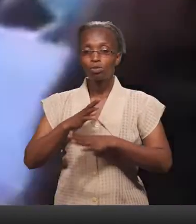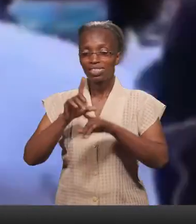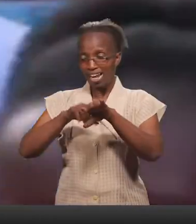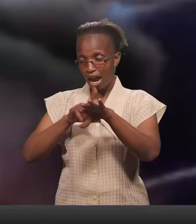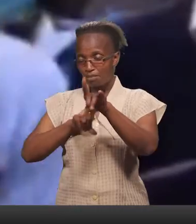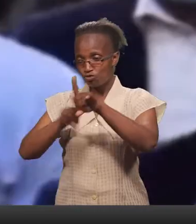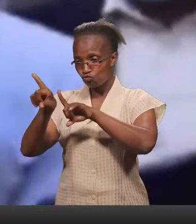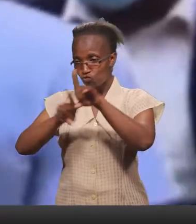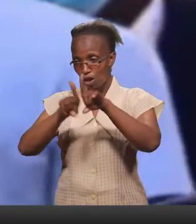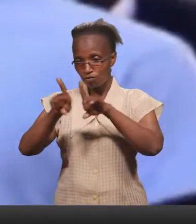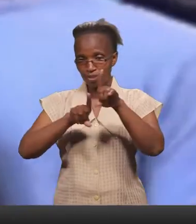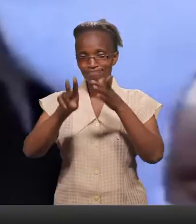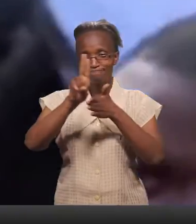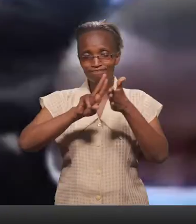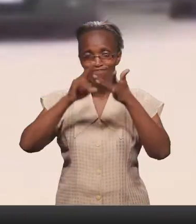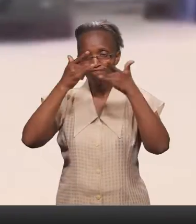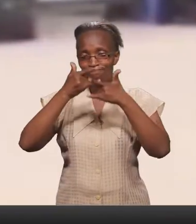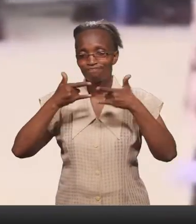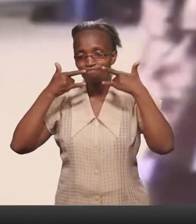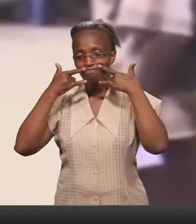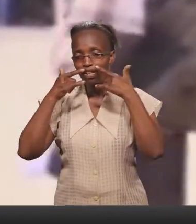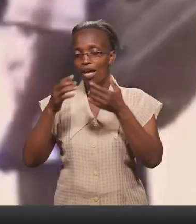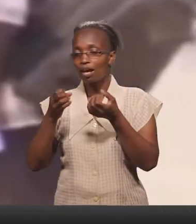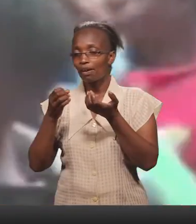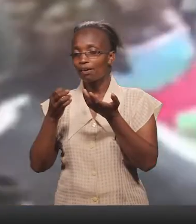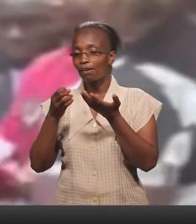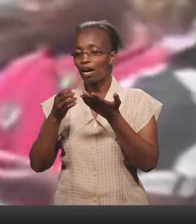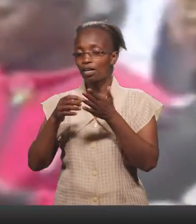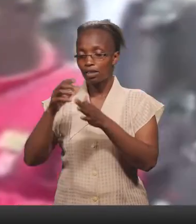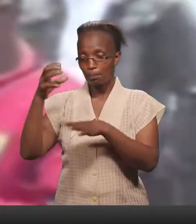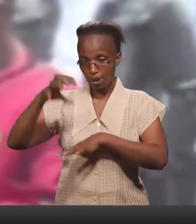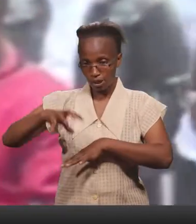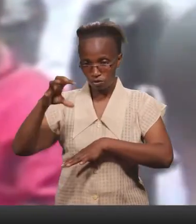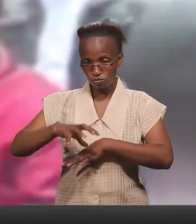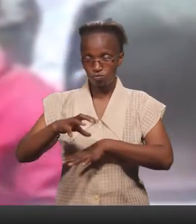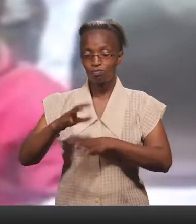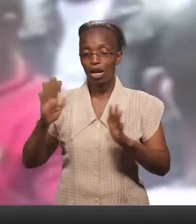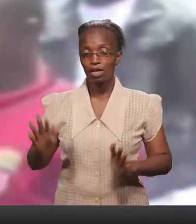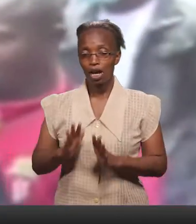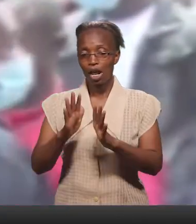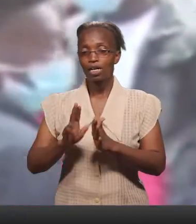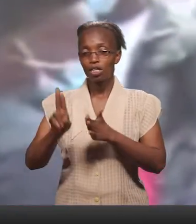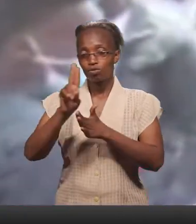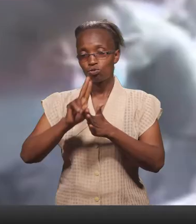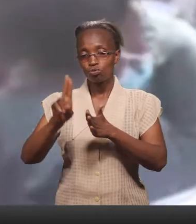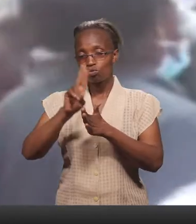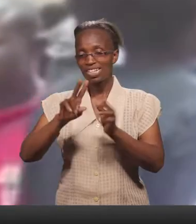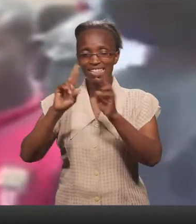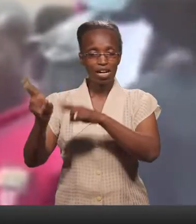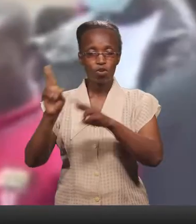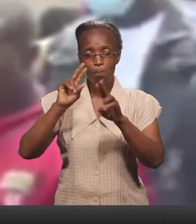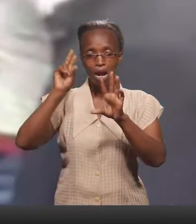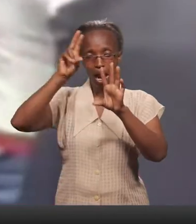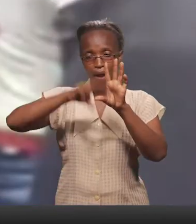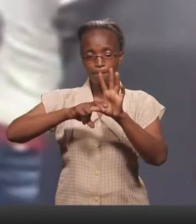na wasafiri wa umma, huku magari ya umma yakiruhusiwa kubeba abiria kiwango cha kawaida, na wafanyikazi kwenye vyombo vya